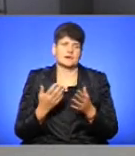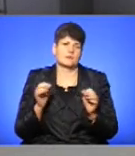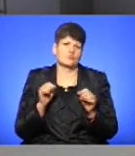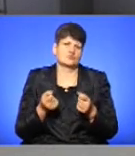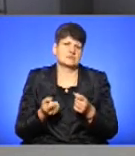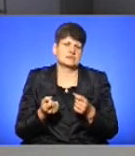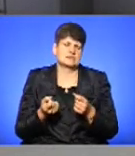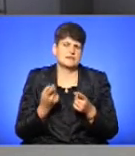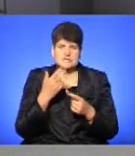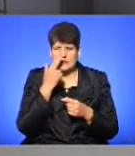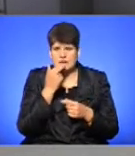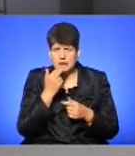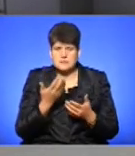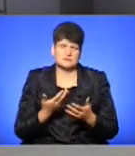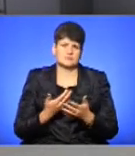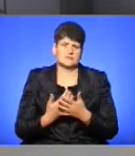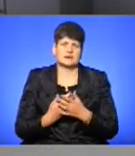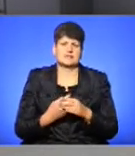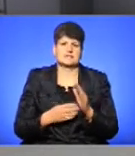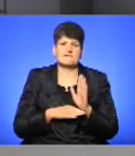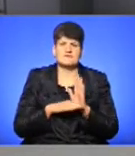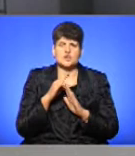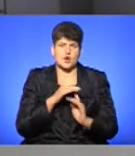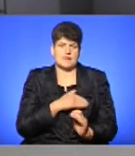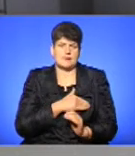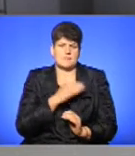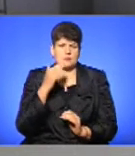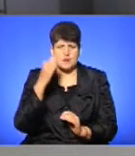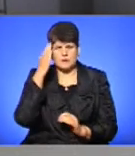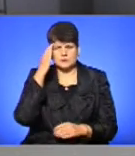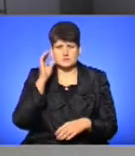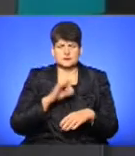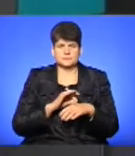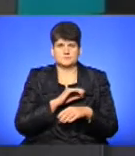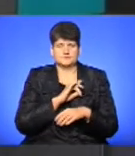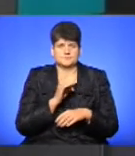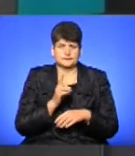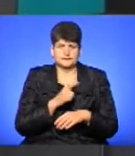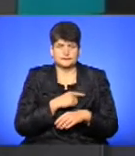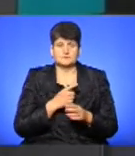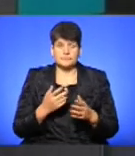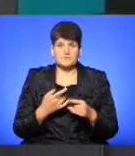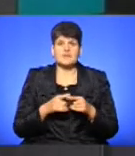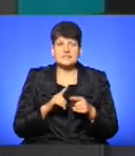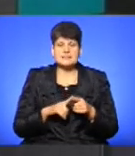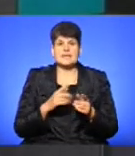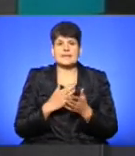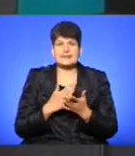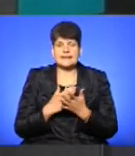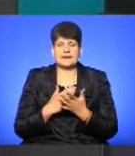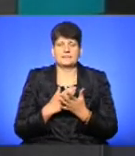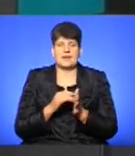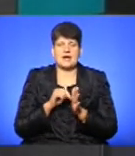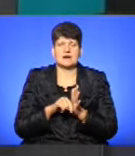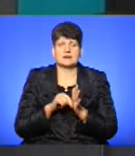з'явитися нежить. Тобто, перш за все, це йде висока температура, сильний головний біль. Оце і є вже певні